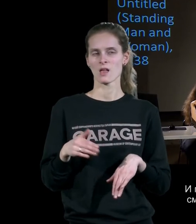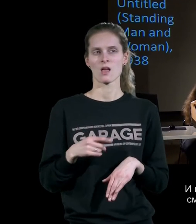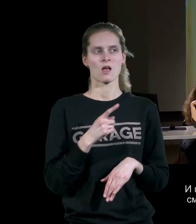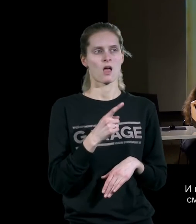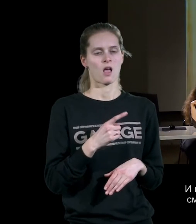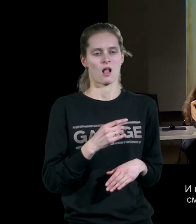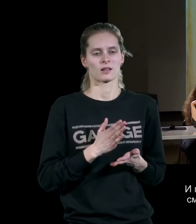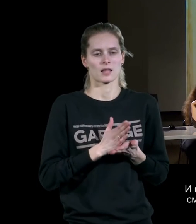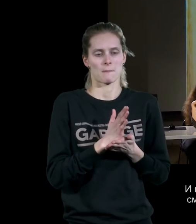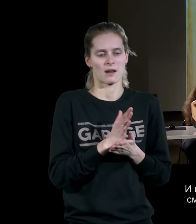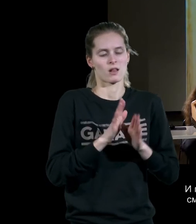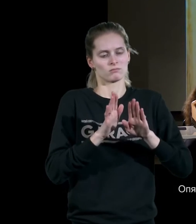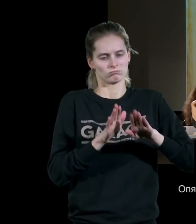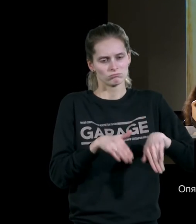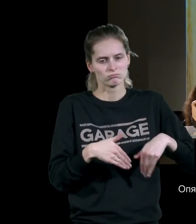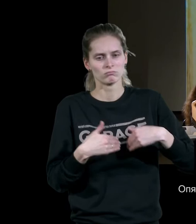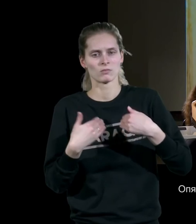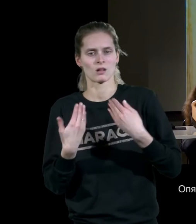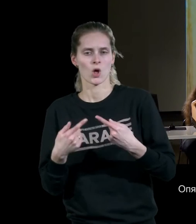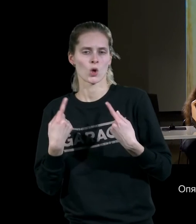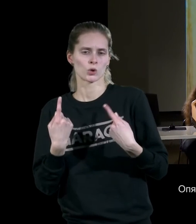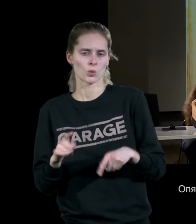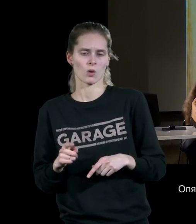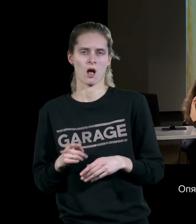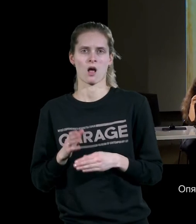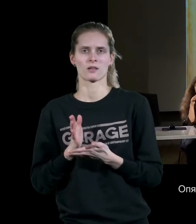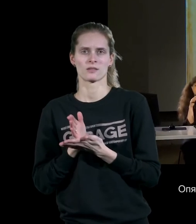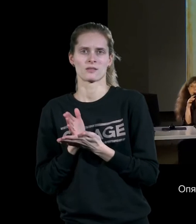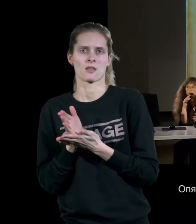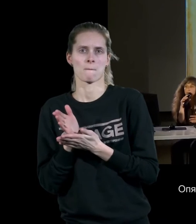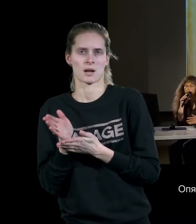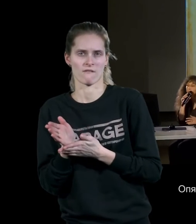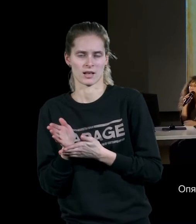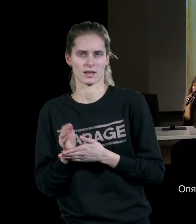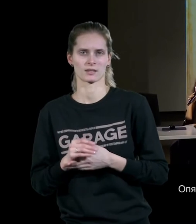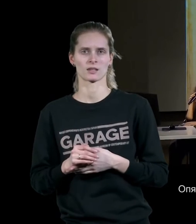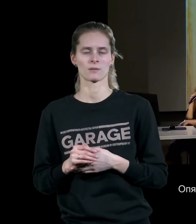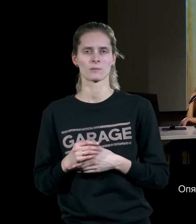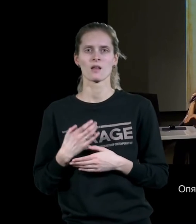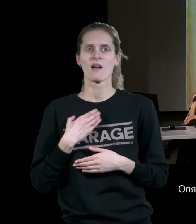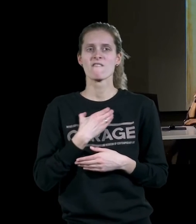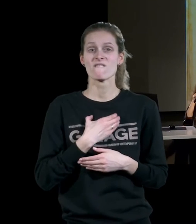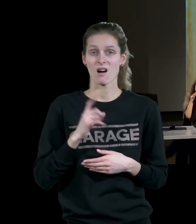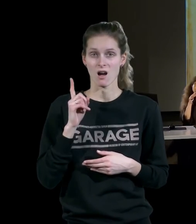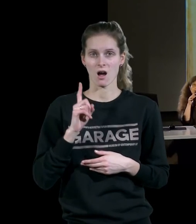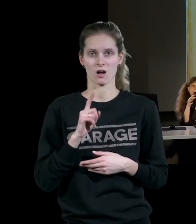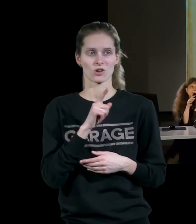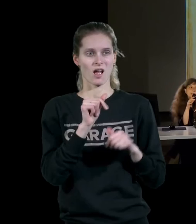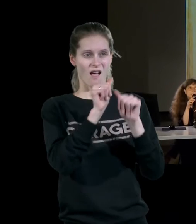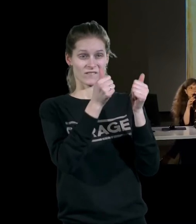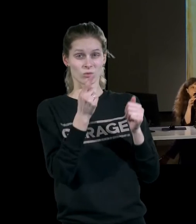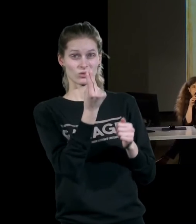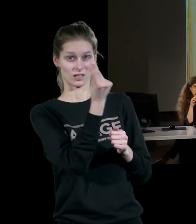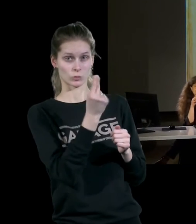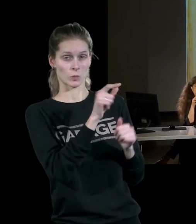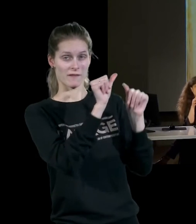новыми поисками в области экспрессионизма, опять-таки очень важно, как здесь придумано пространство, и важно, что фигуры, которые он рисует, постепенно